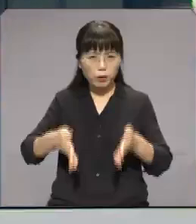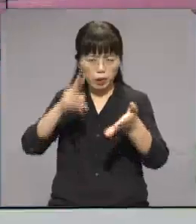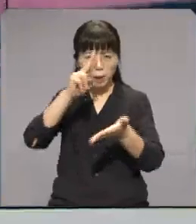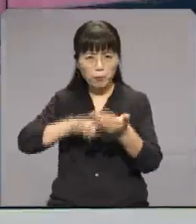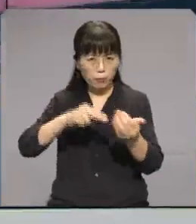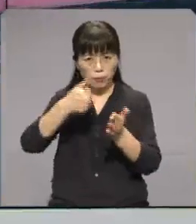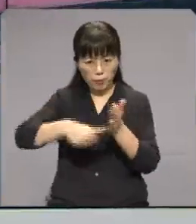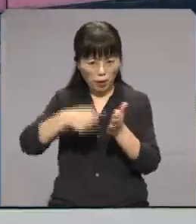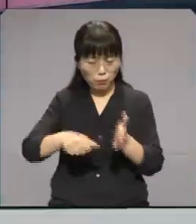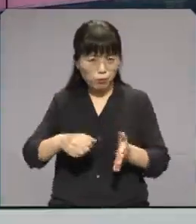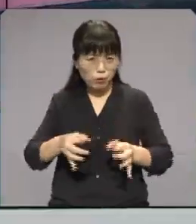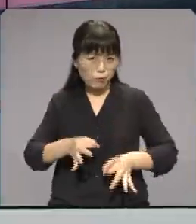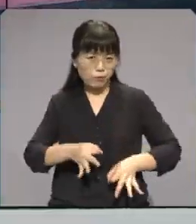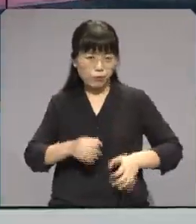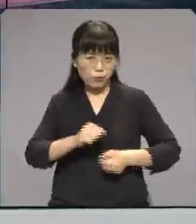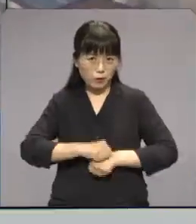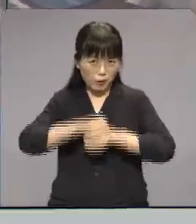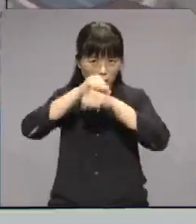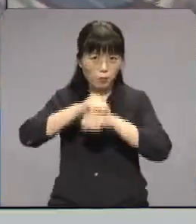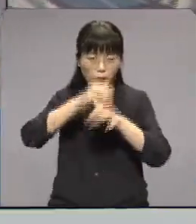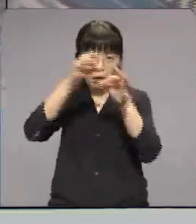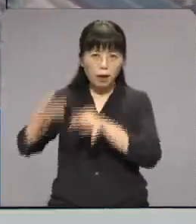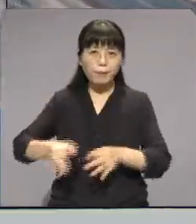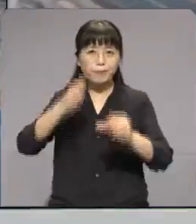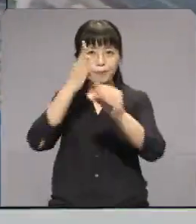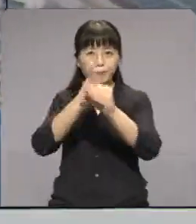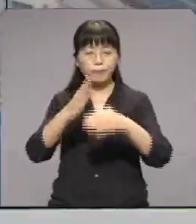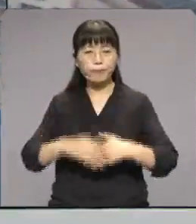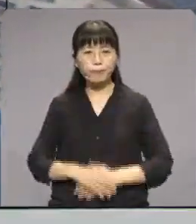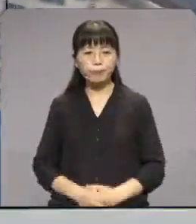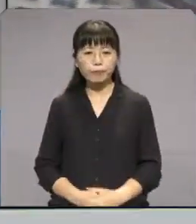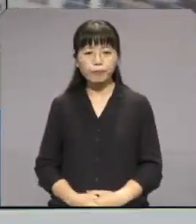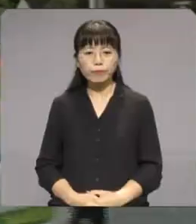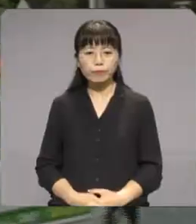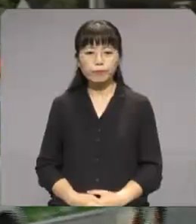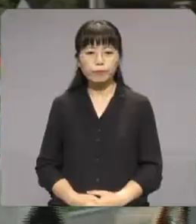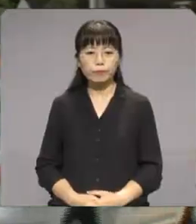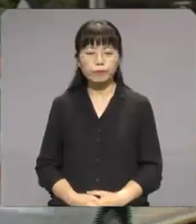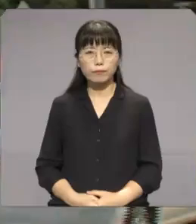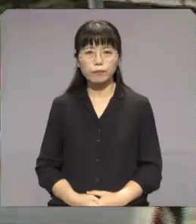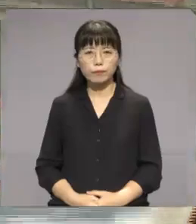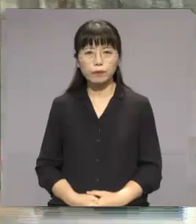매물이 쌓이면서 하락세를 보이고 있습니다. 유성훈 기자입니다.